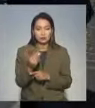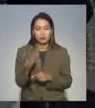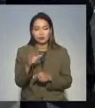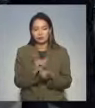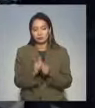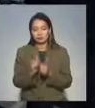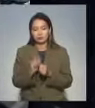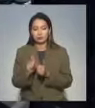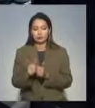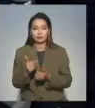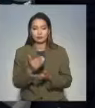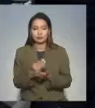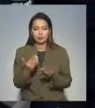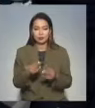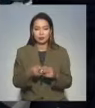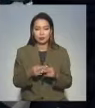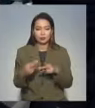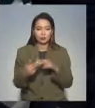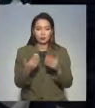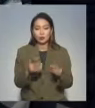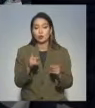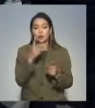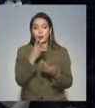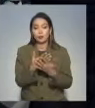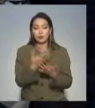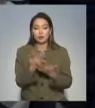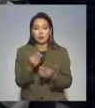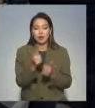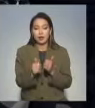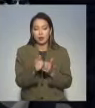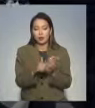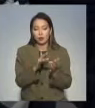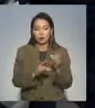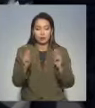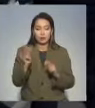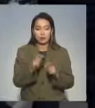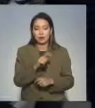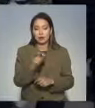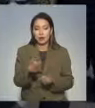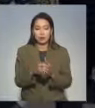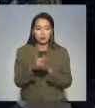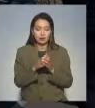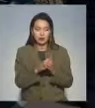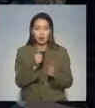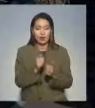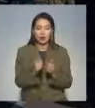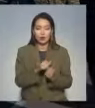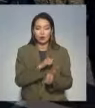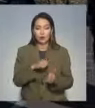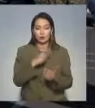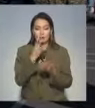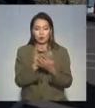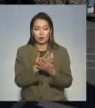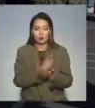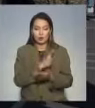жатыр. Яғни бұл, ненің көрінісі? Бұл әртүрлі аймақтан келген командалар, әрбір аймақта өзінің бір ерекшелігі